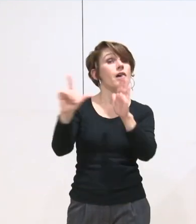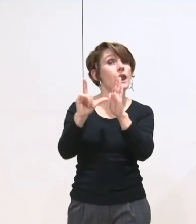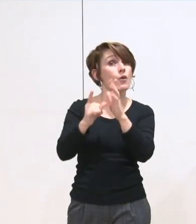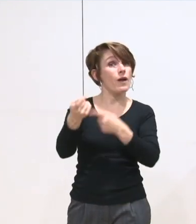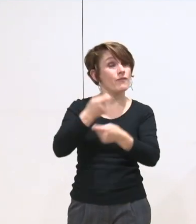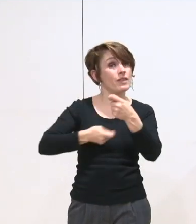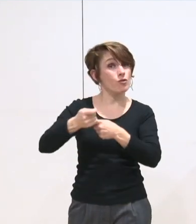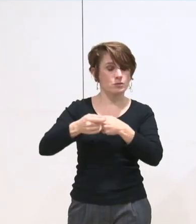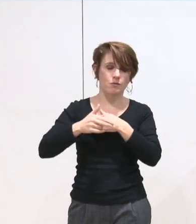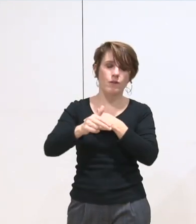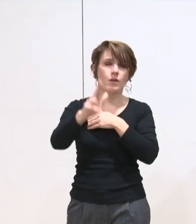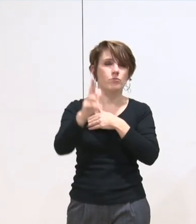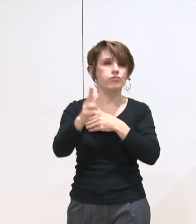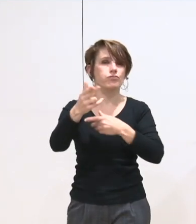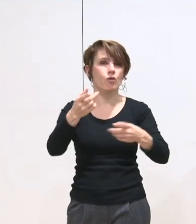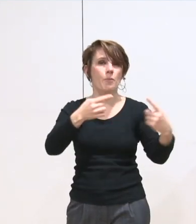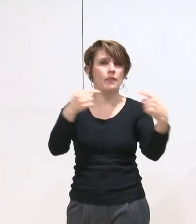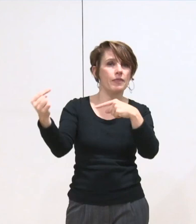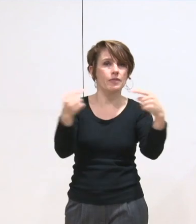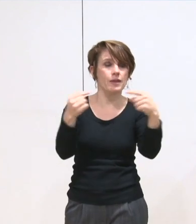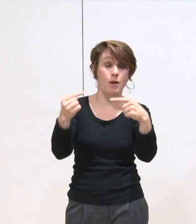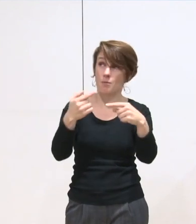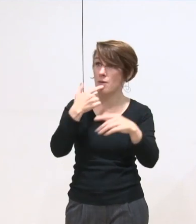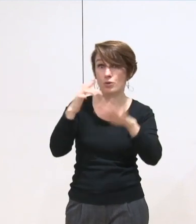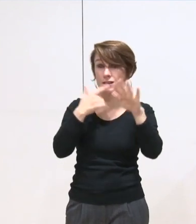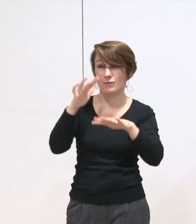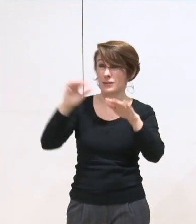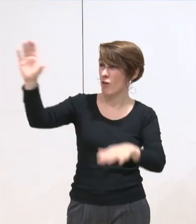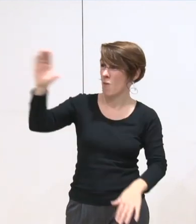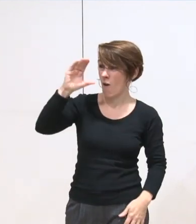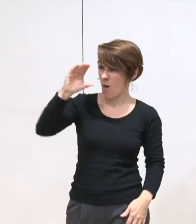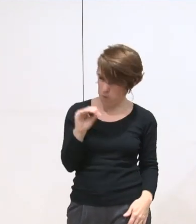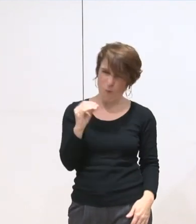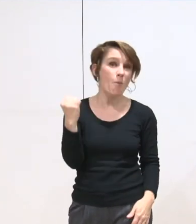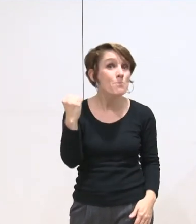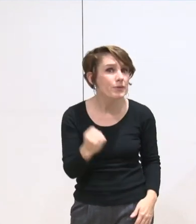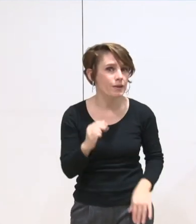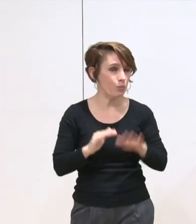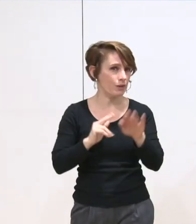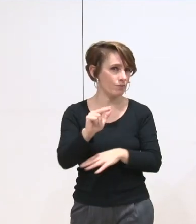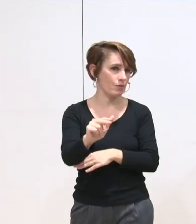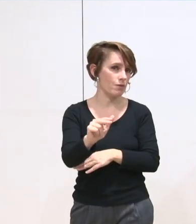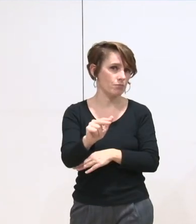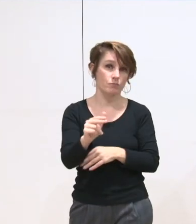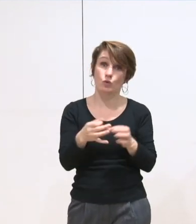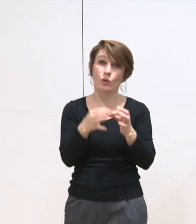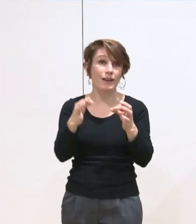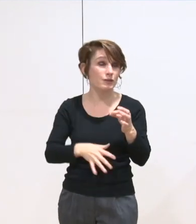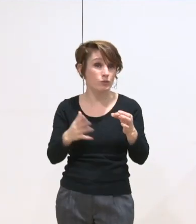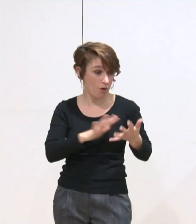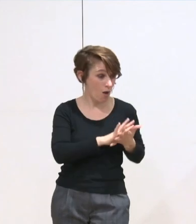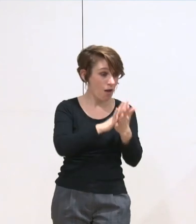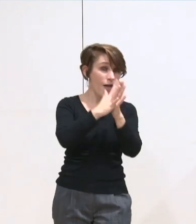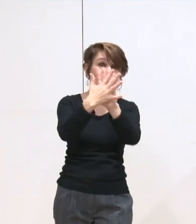s'engagent fait craindre que ce montant augmente encore. C'est autant de retard pris dans la transition